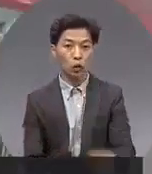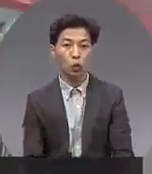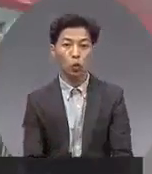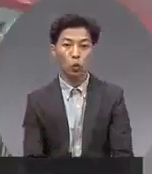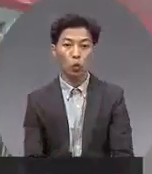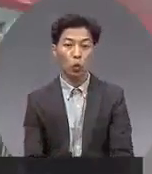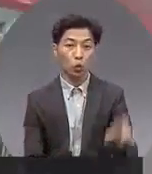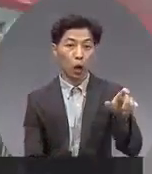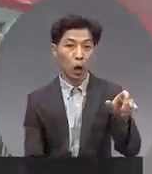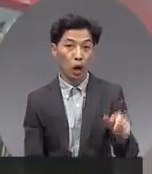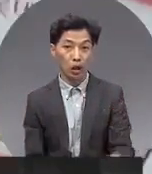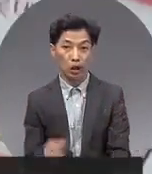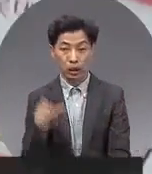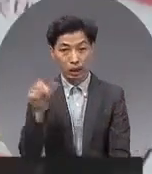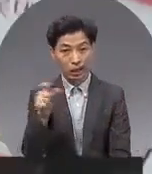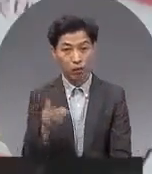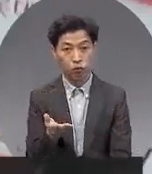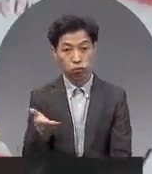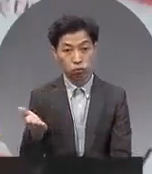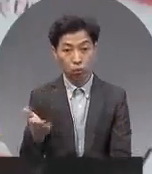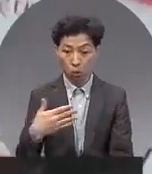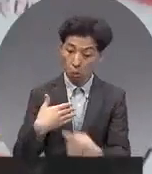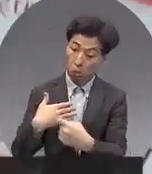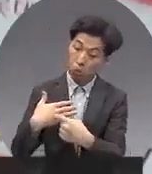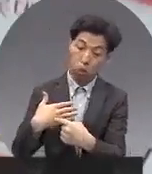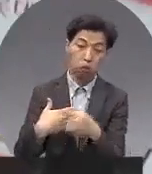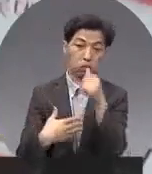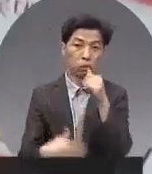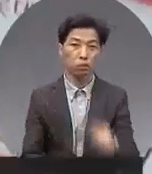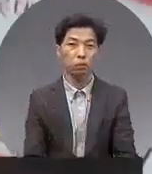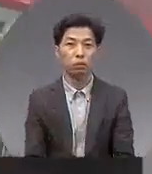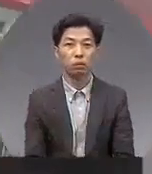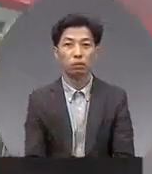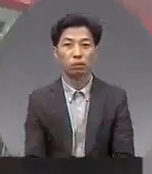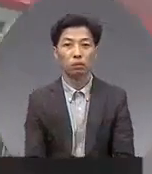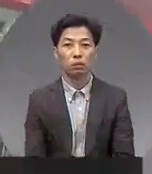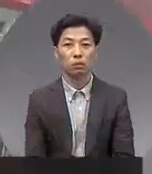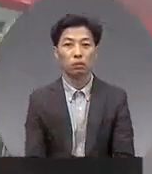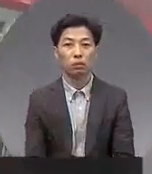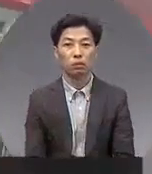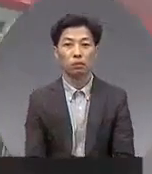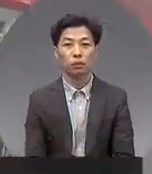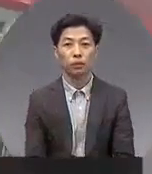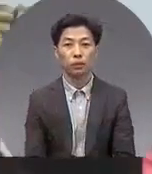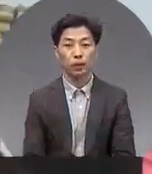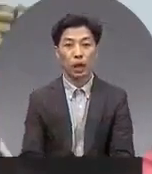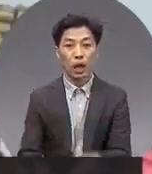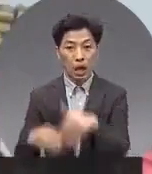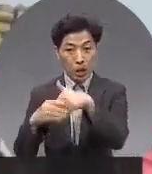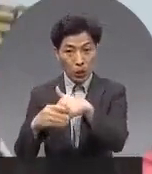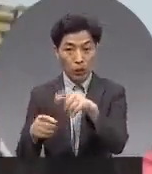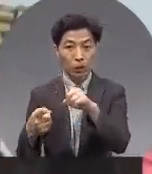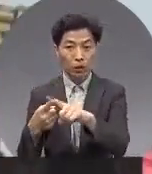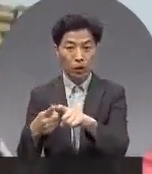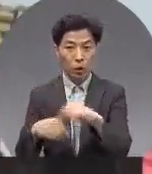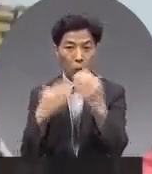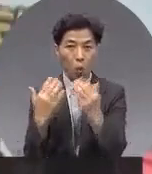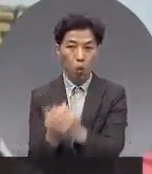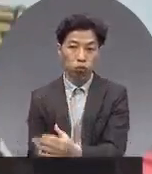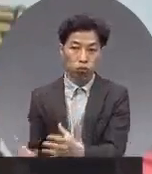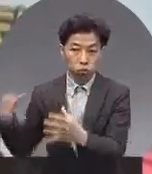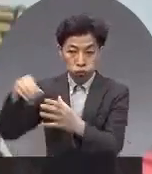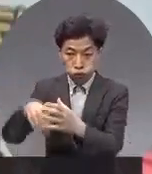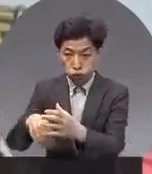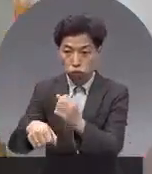앞에서 카드를 넣고 계산하는 신용만 합니다. 그 사이 결제기 위에 올려둔 현금 보관함까지 통째로 가방에